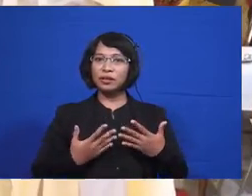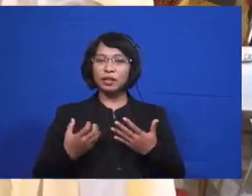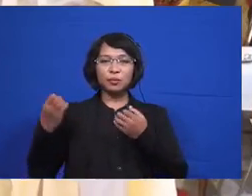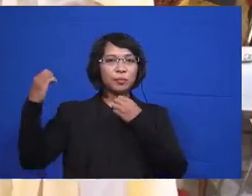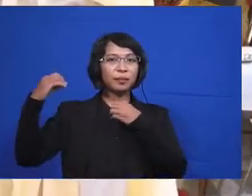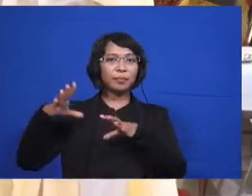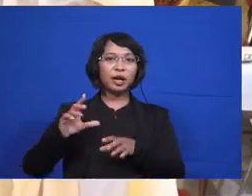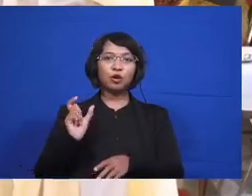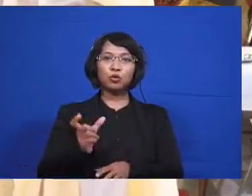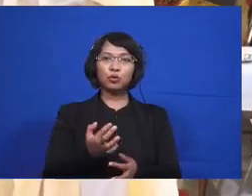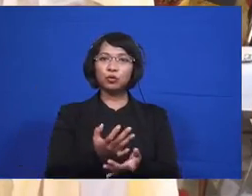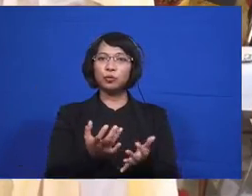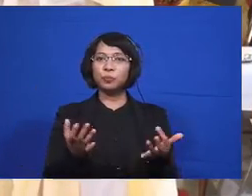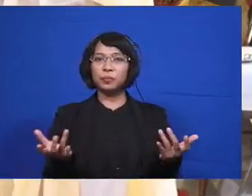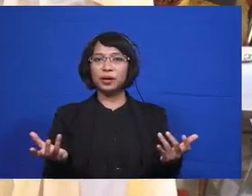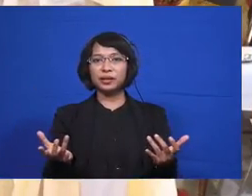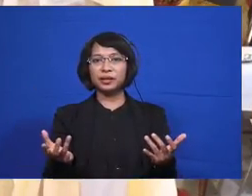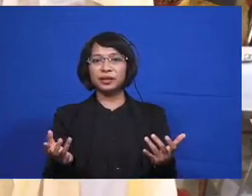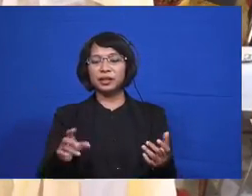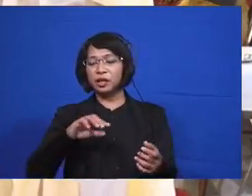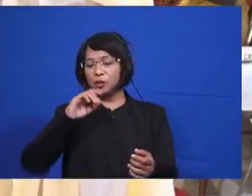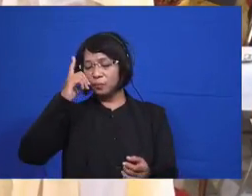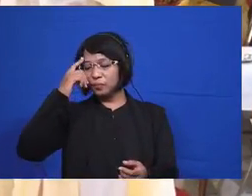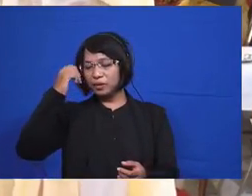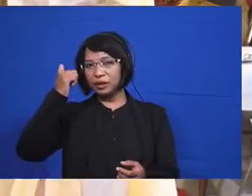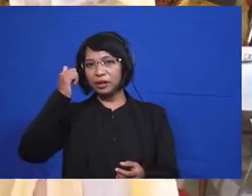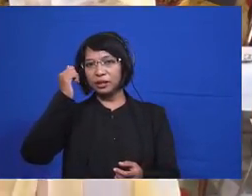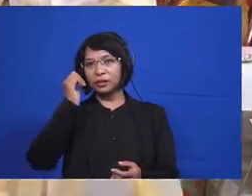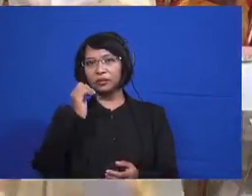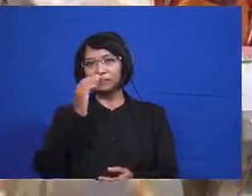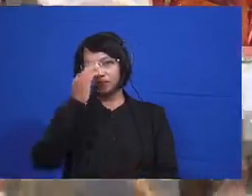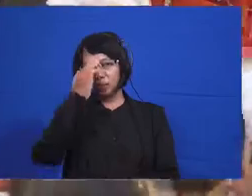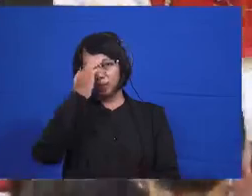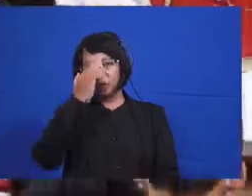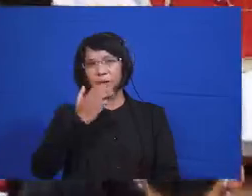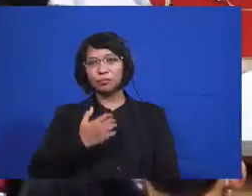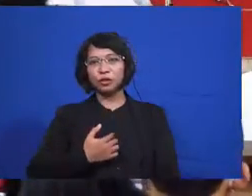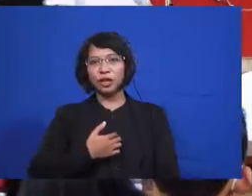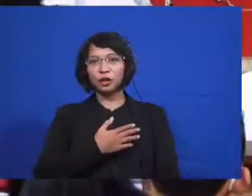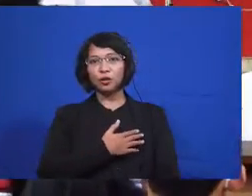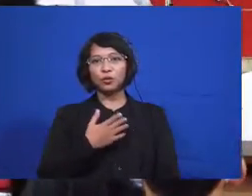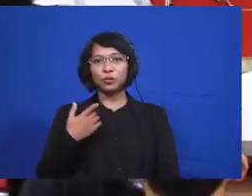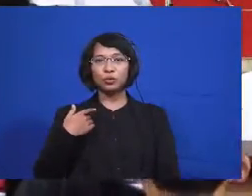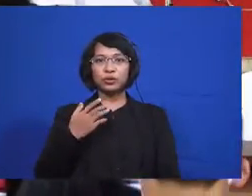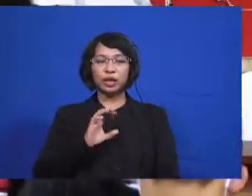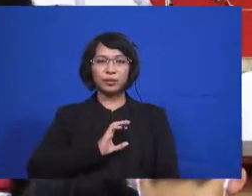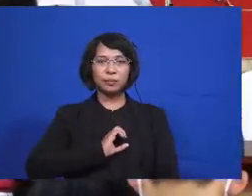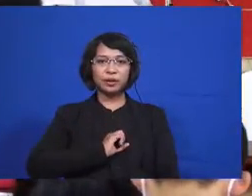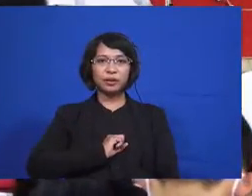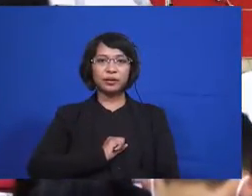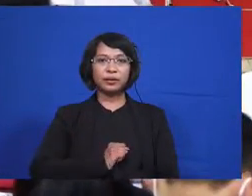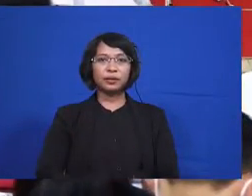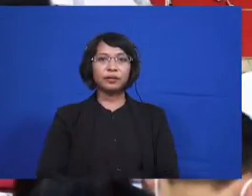bagi umat yang kupercayakan kepada mereka, Bapa, Putera, dan Roh Kudus.